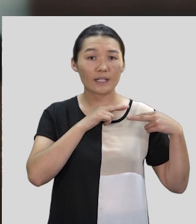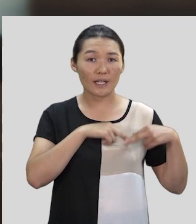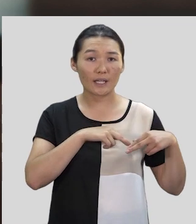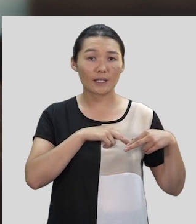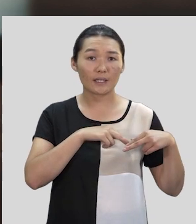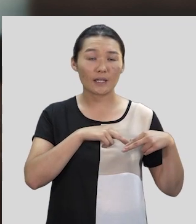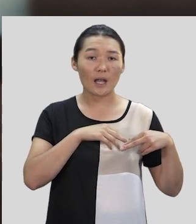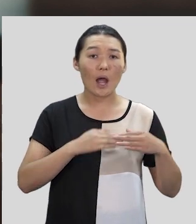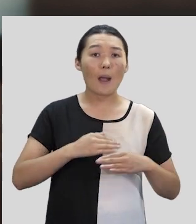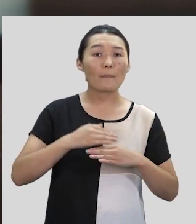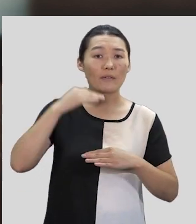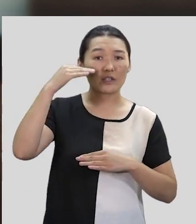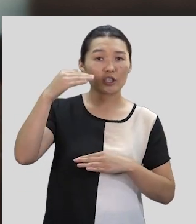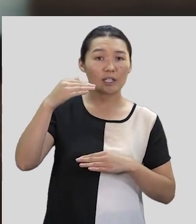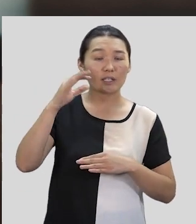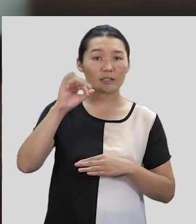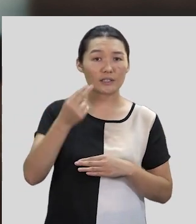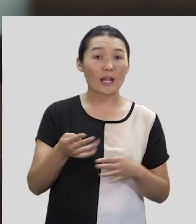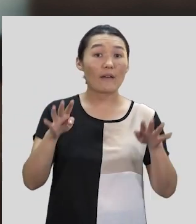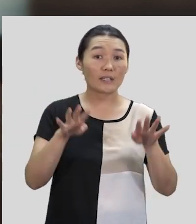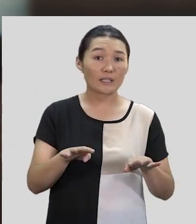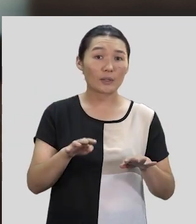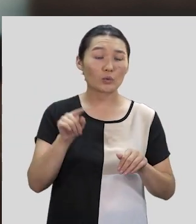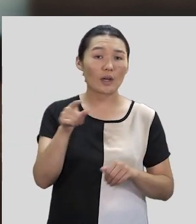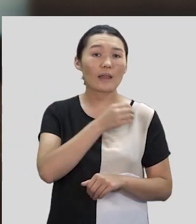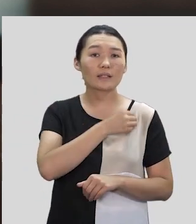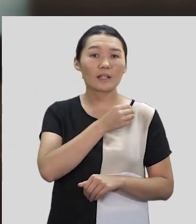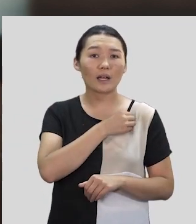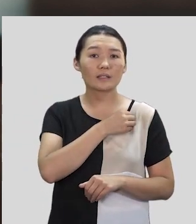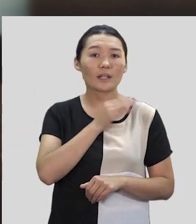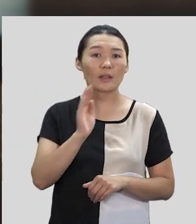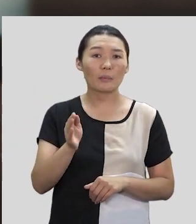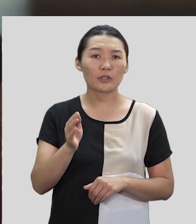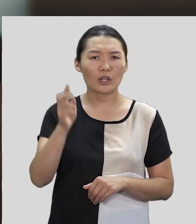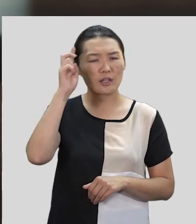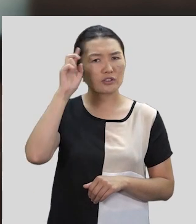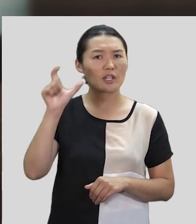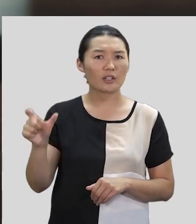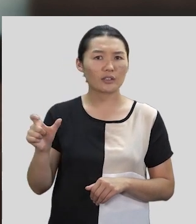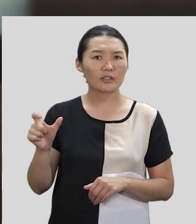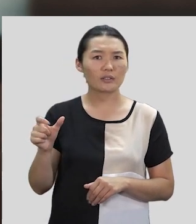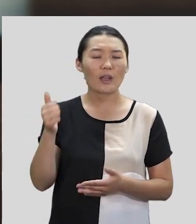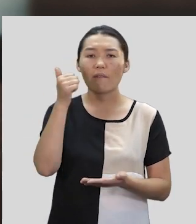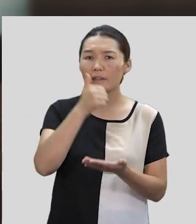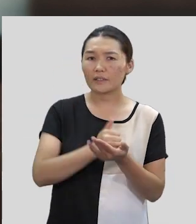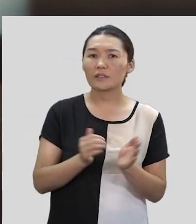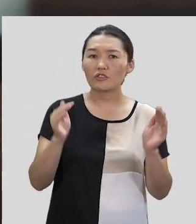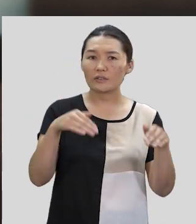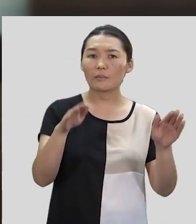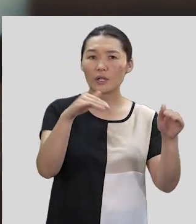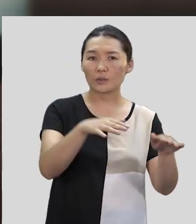повышение социального статуса она захотела стать и царицей и владычицей морской